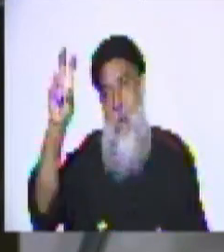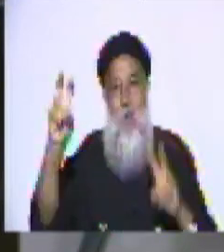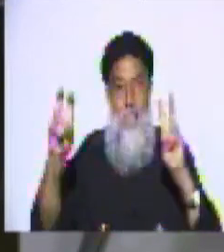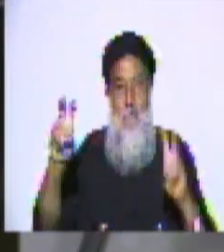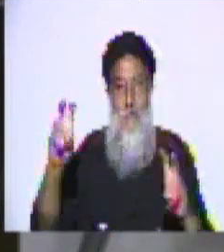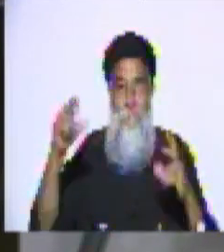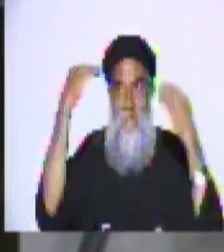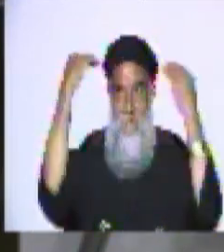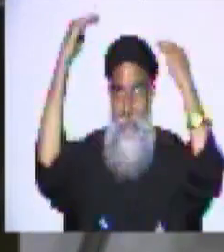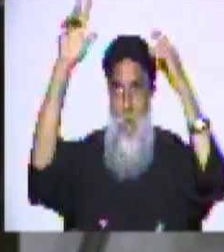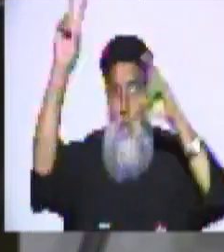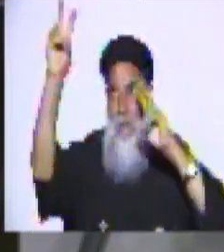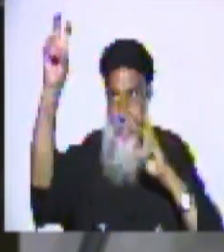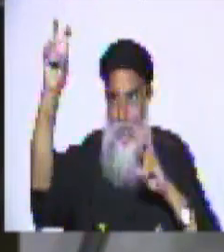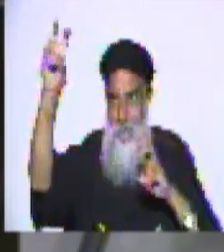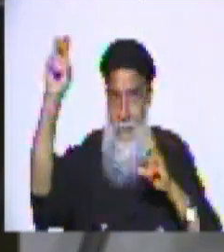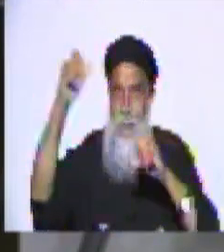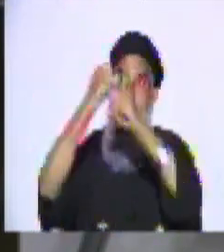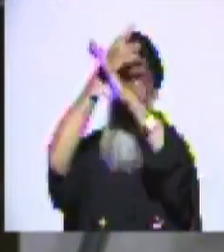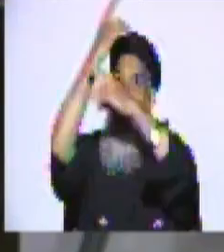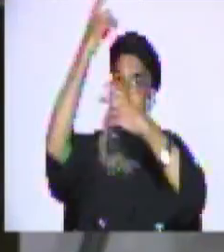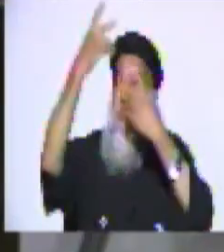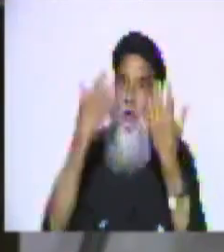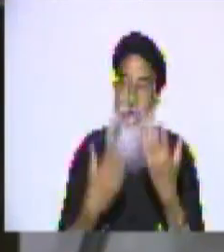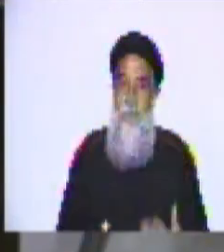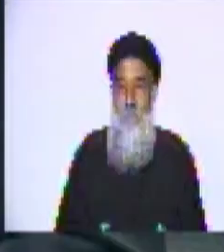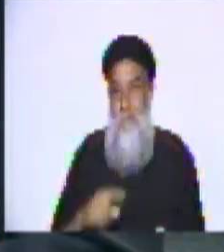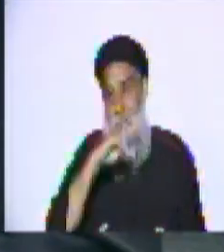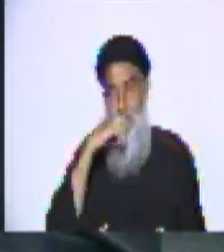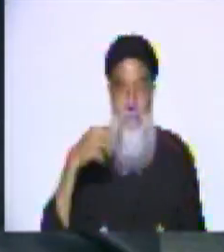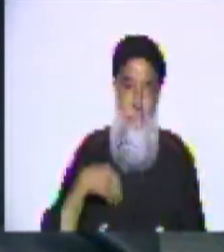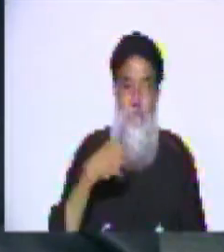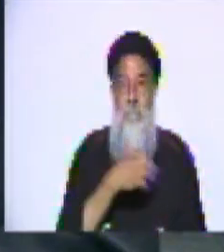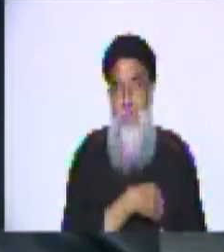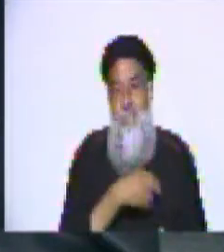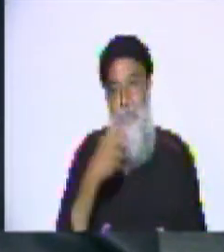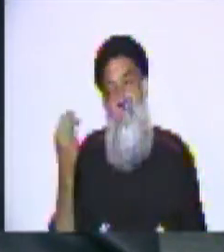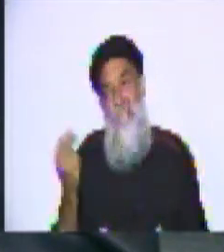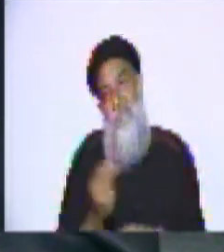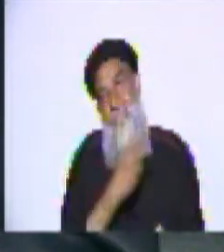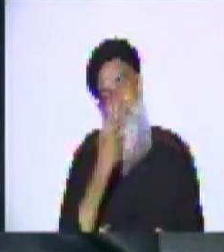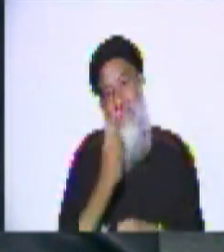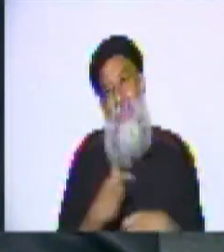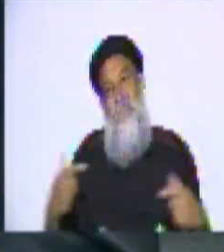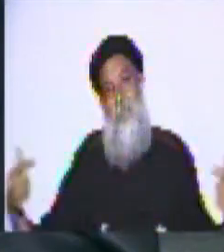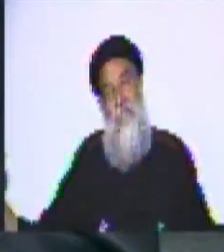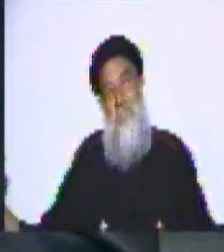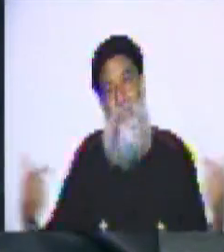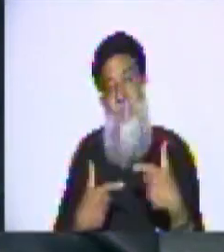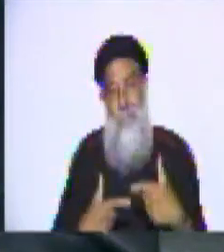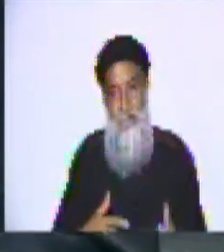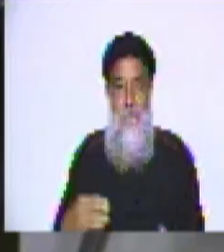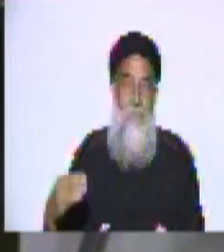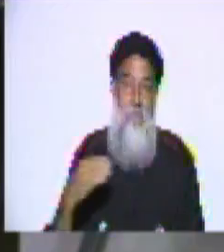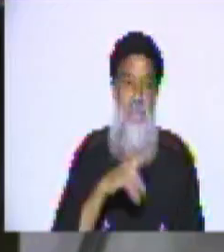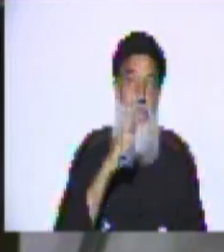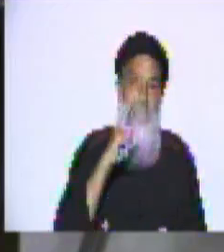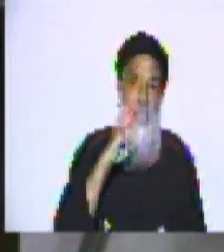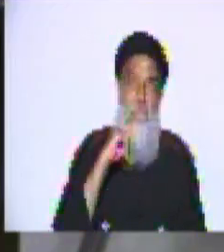يكون محلولا في السماء. وكمان دافع عن المرأة الخاطية في ضد سمعان الفريس اللي